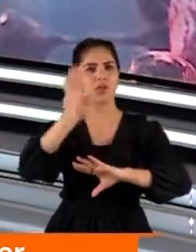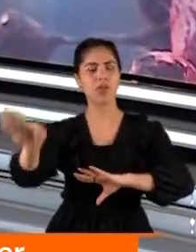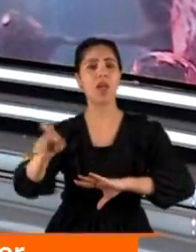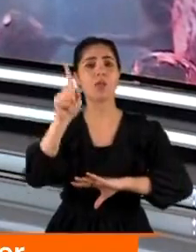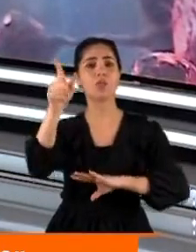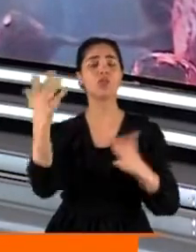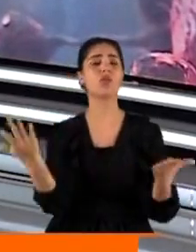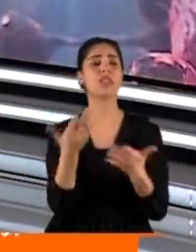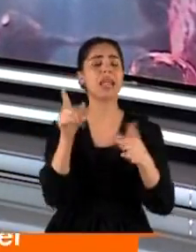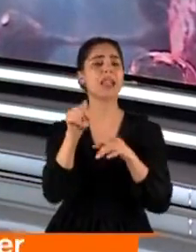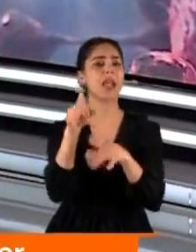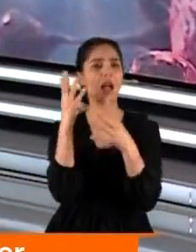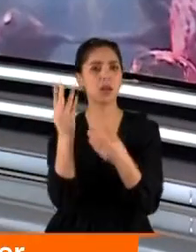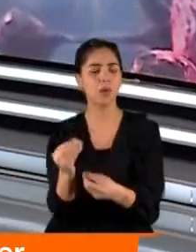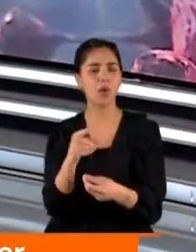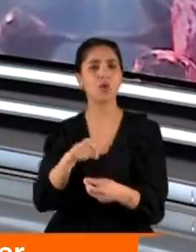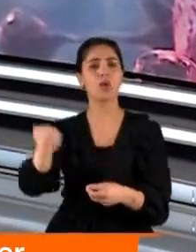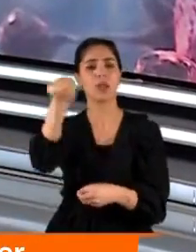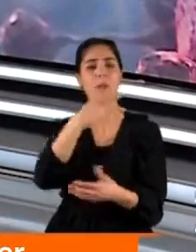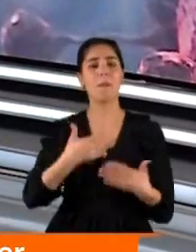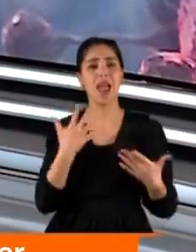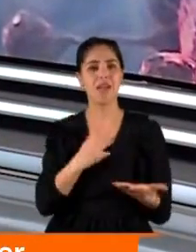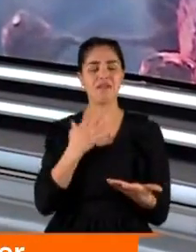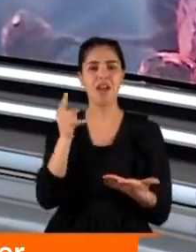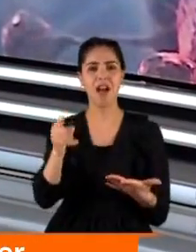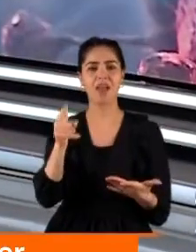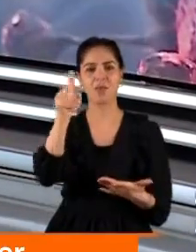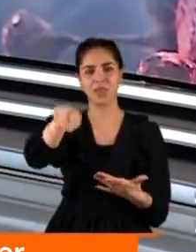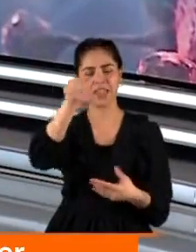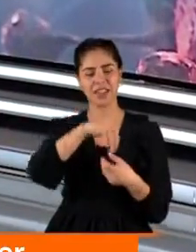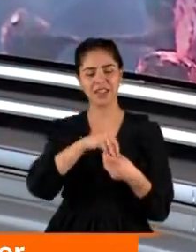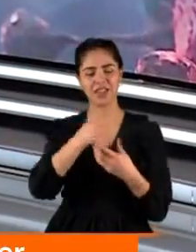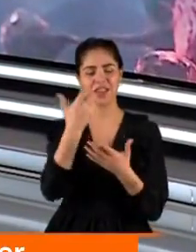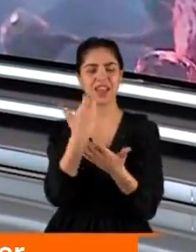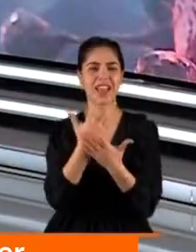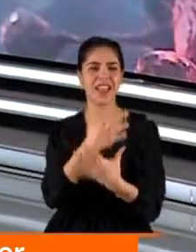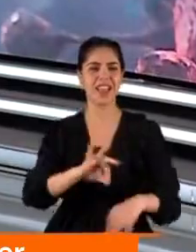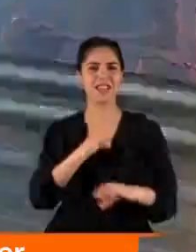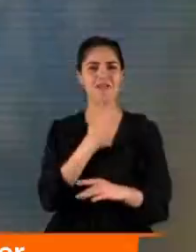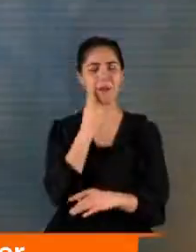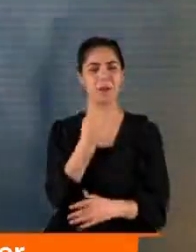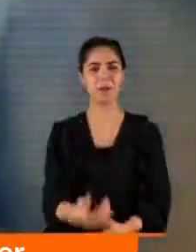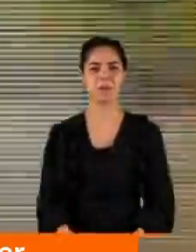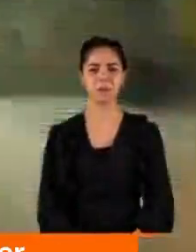nasıl sürüldüğünü ki merak edilen bir konu bu. Nasıl sürüldüğünü sizin için görüntüledi.